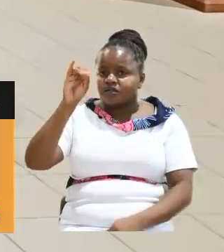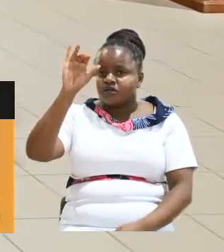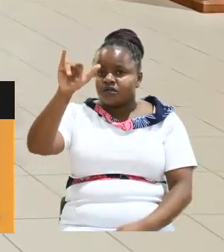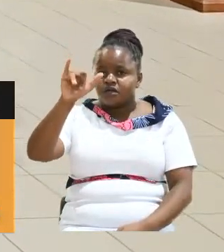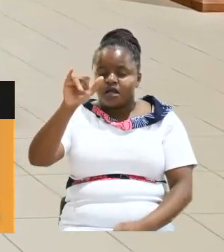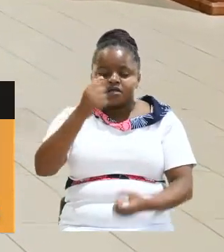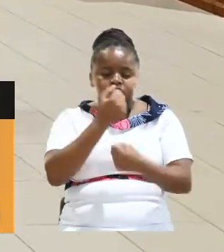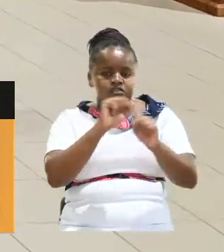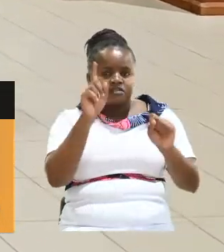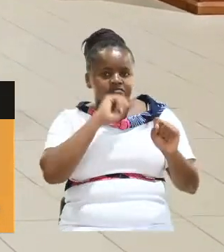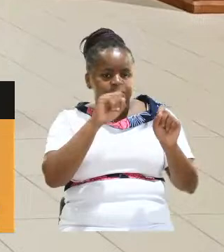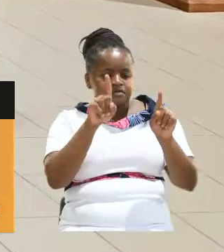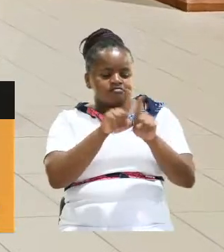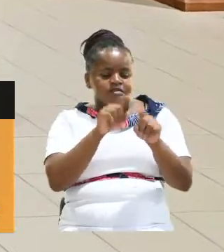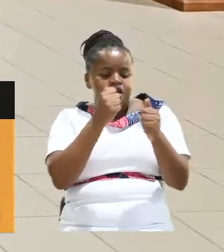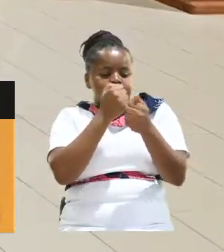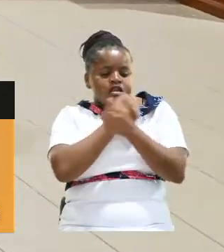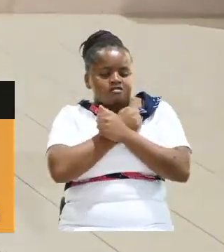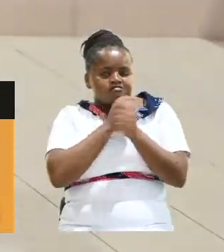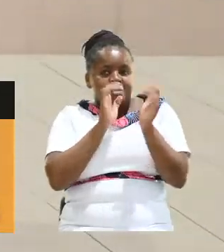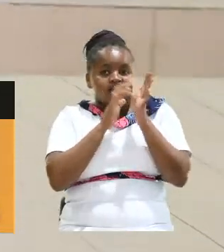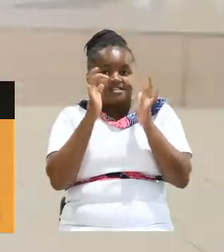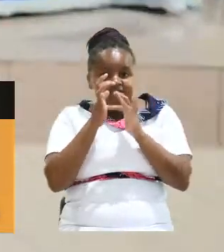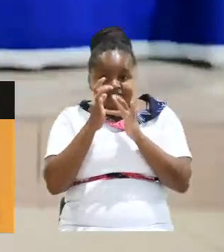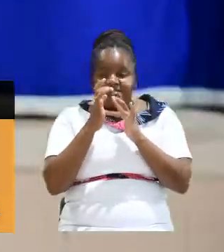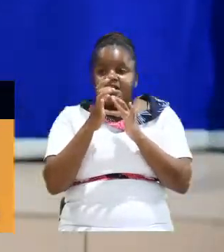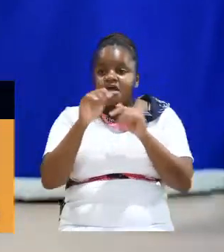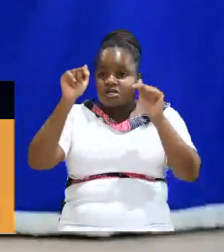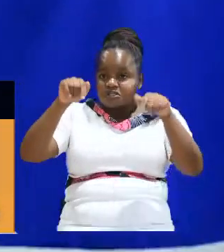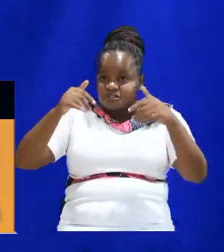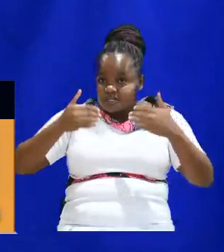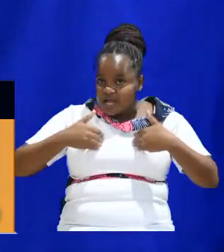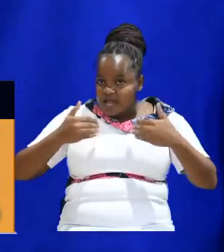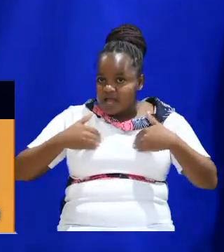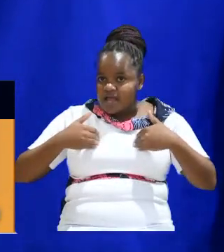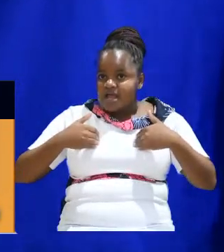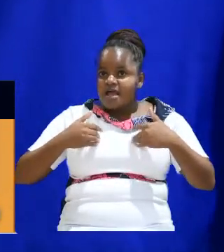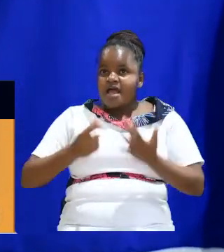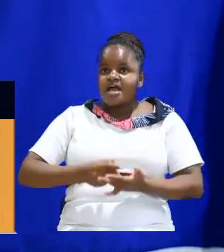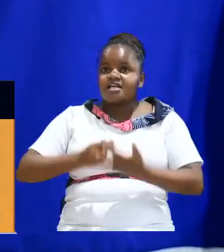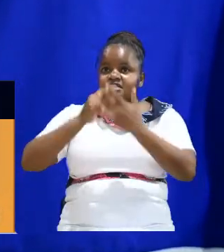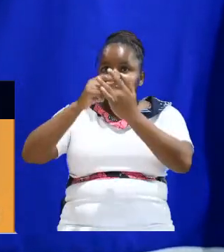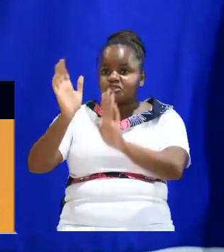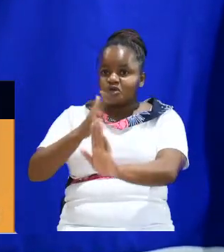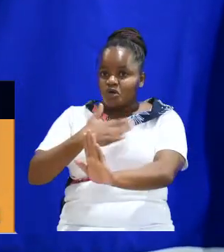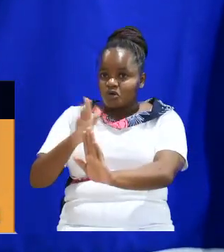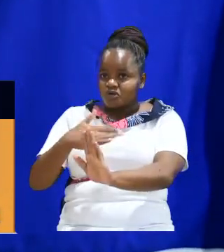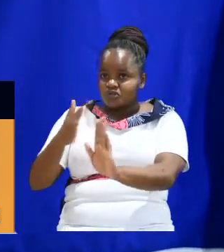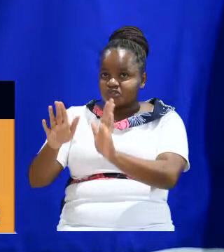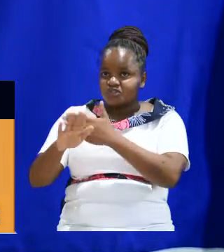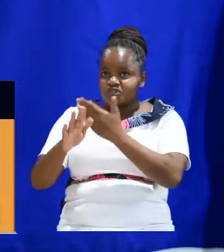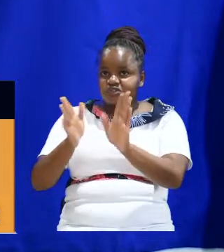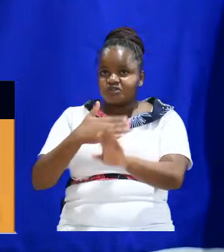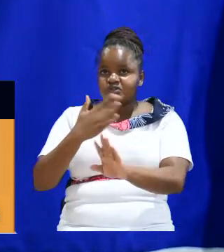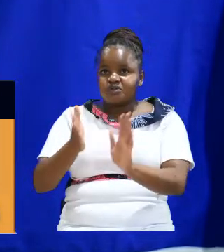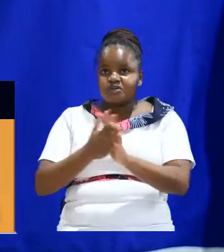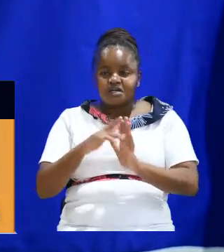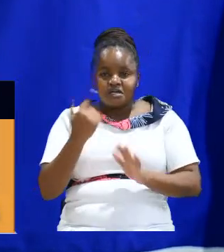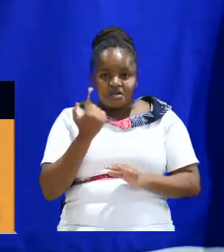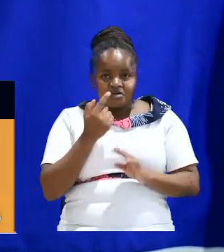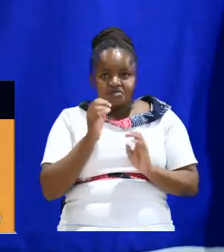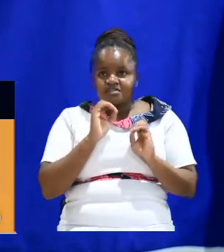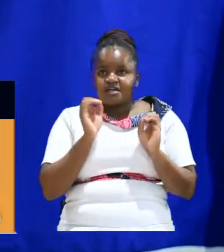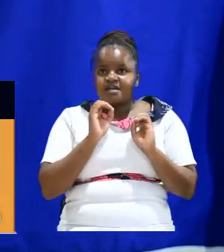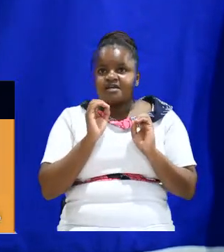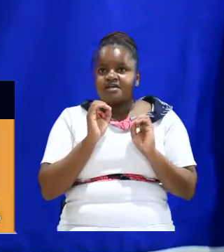love Christ as my personal savior. Today, I have a special song na siko peke yangu.